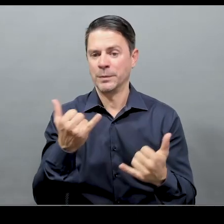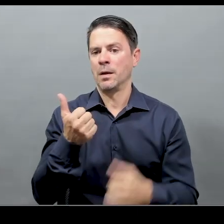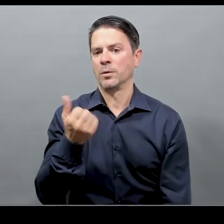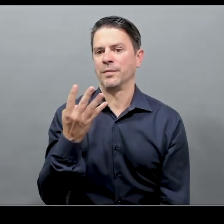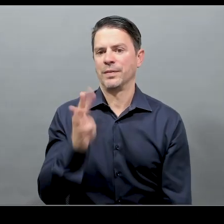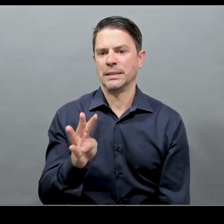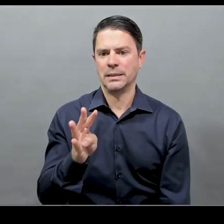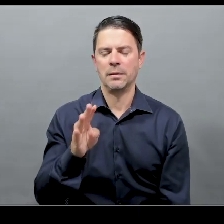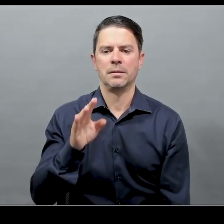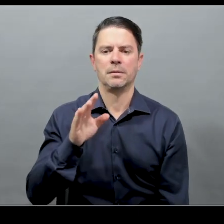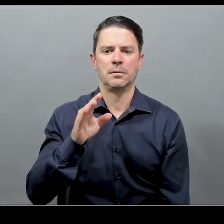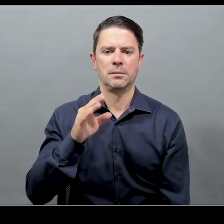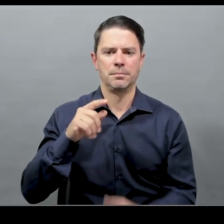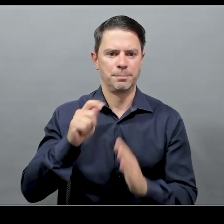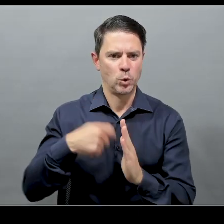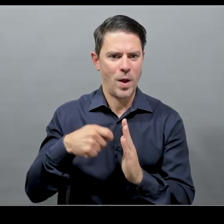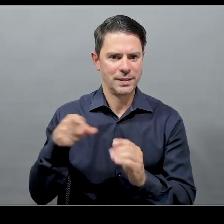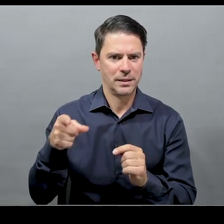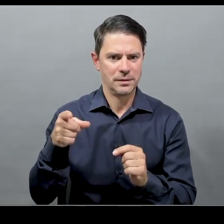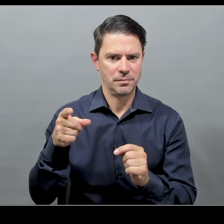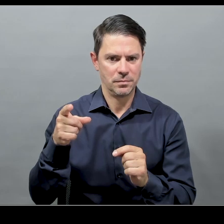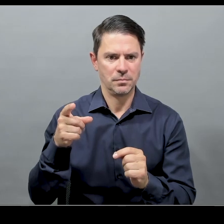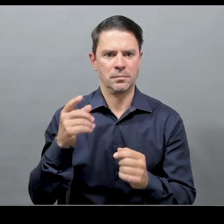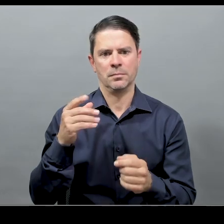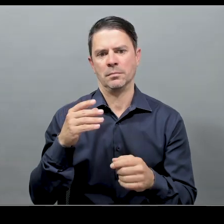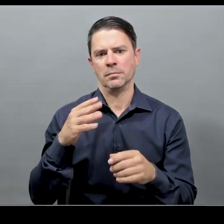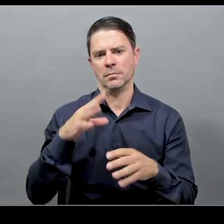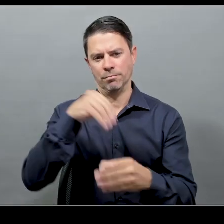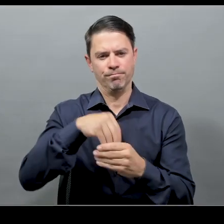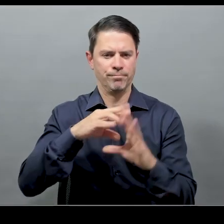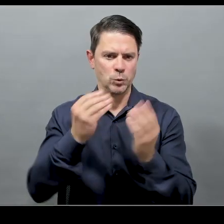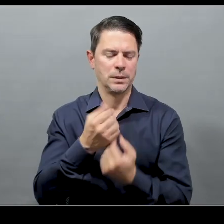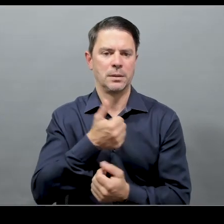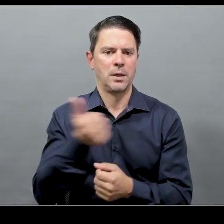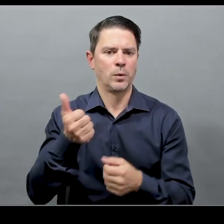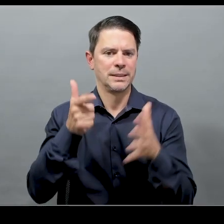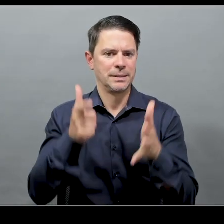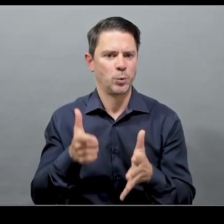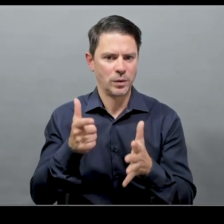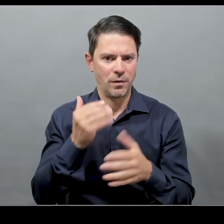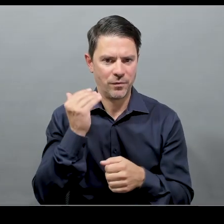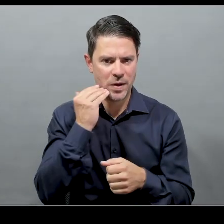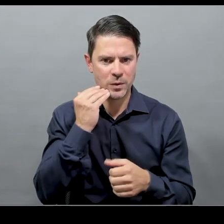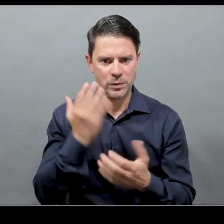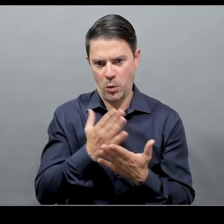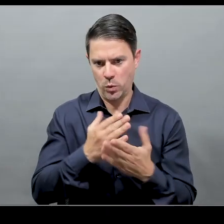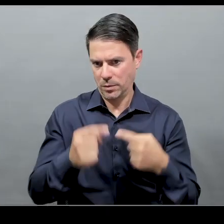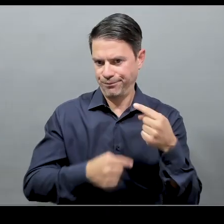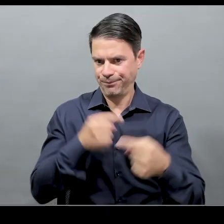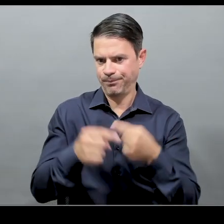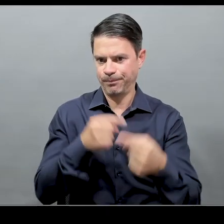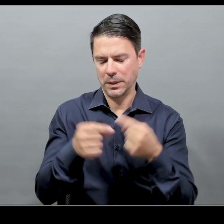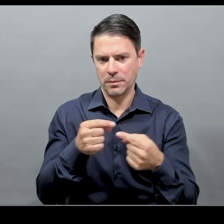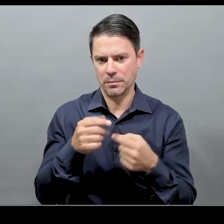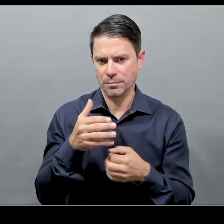Wir setzen bei Bayernheim dabei auf Systembauweise und auch auf Generalunternehmer. Und was Neues, ich habe das ja immer in den Diskussionen schon